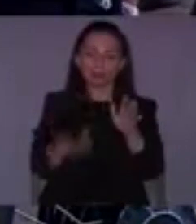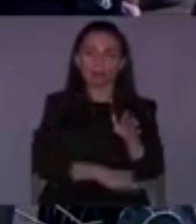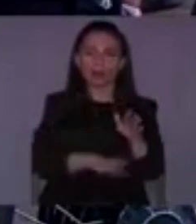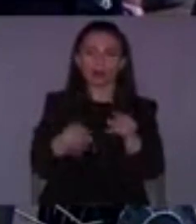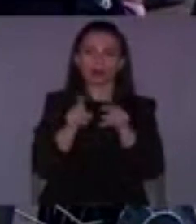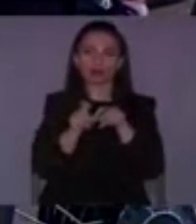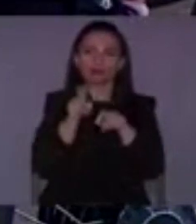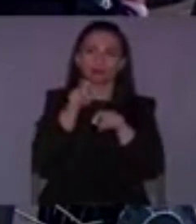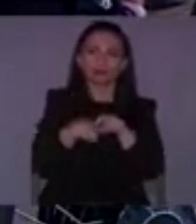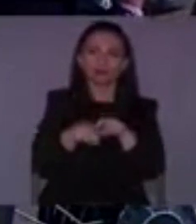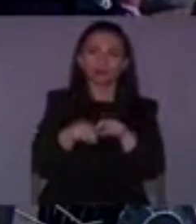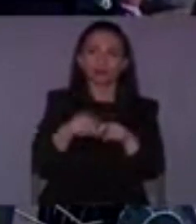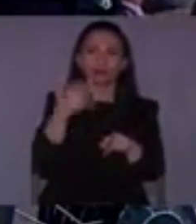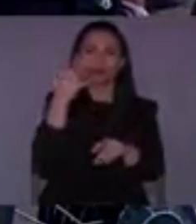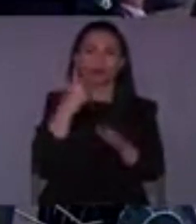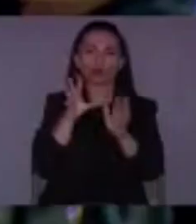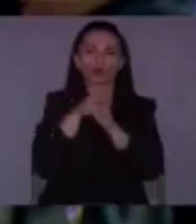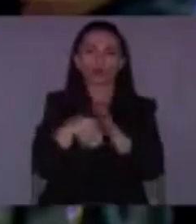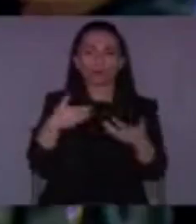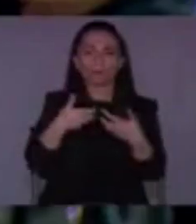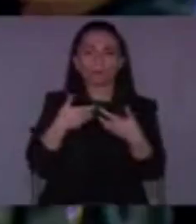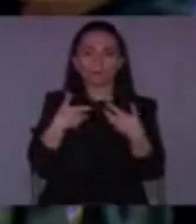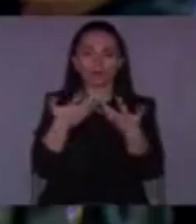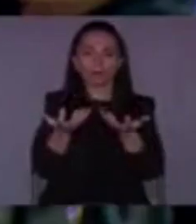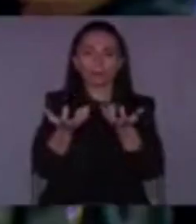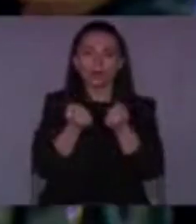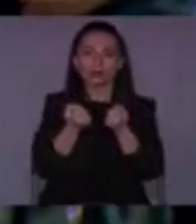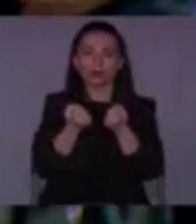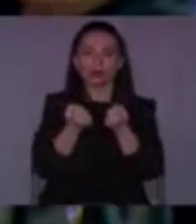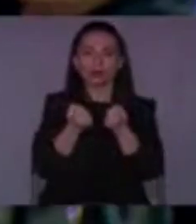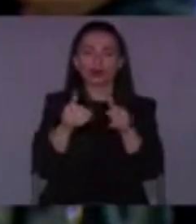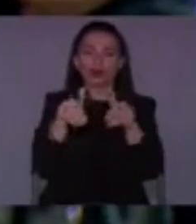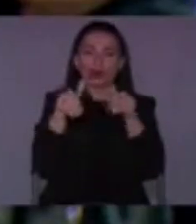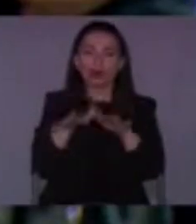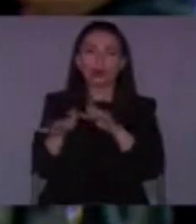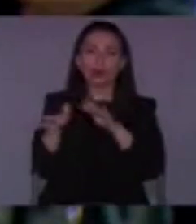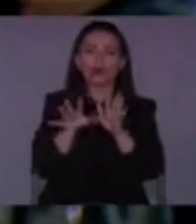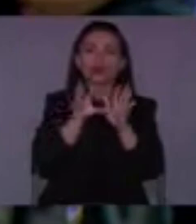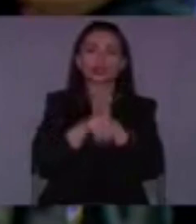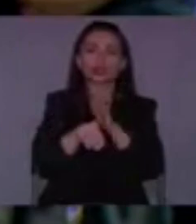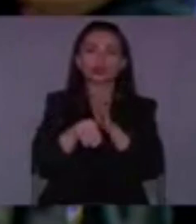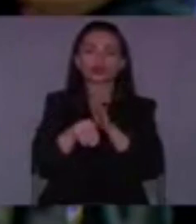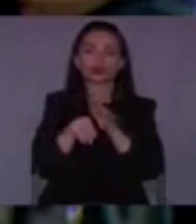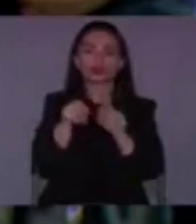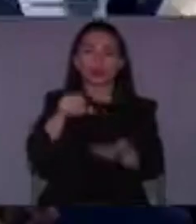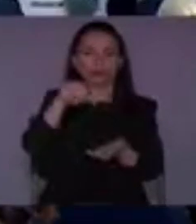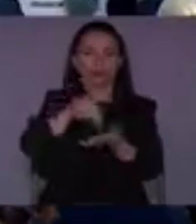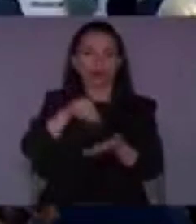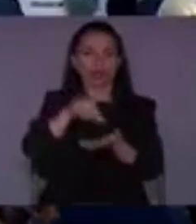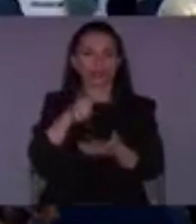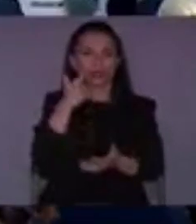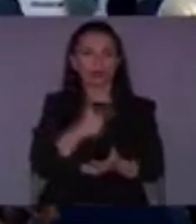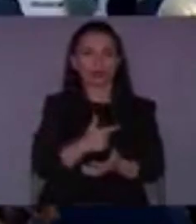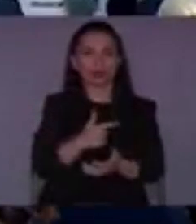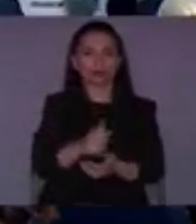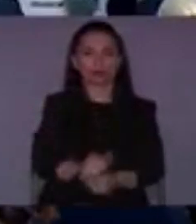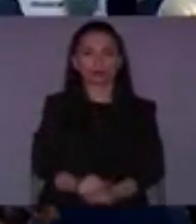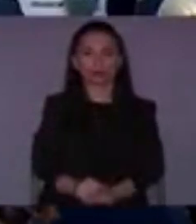შემომედგა პოლიტიკურ ველზე და მიმეღო გადამწყვეტ პროცესებში უშუალოდ მონაწილეობა.